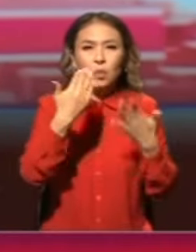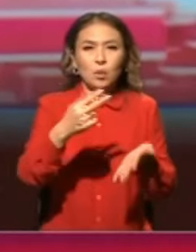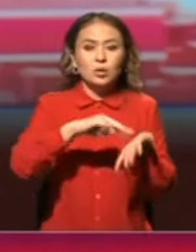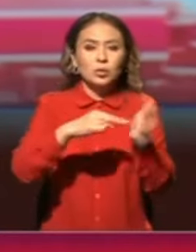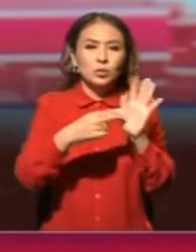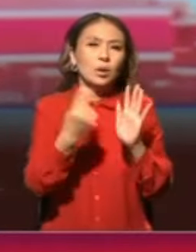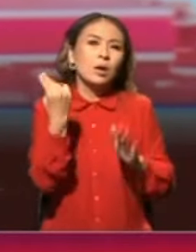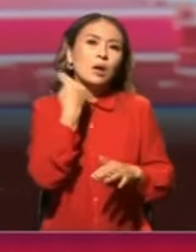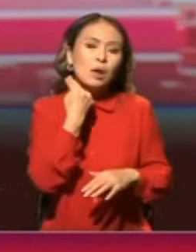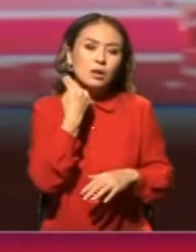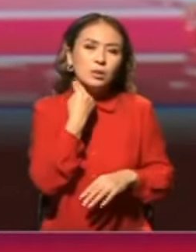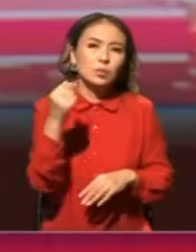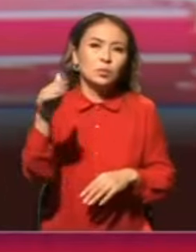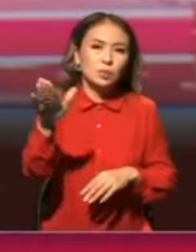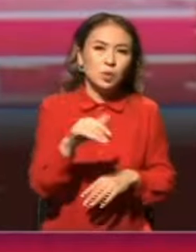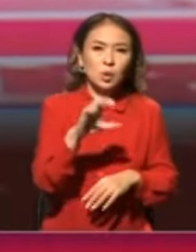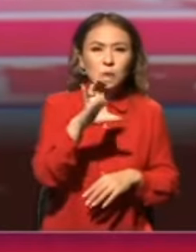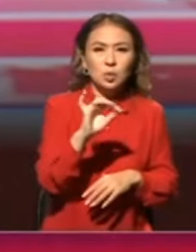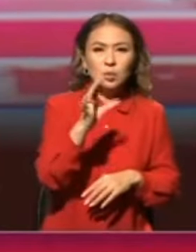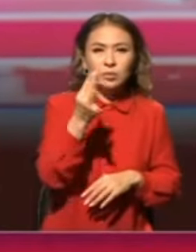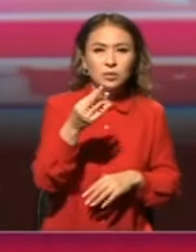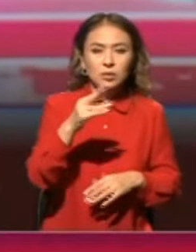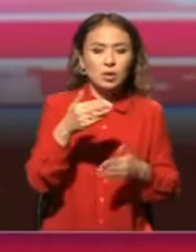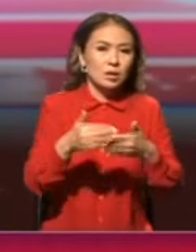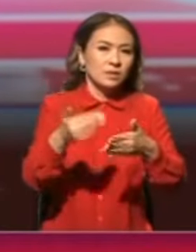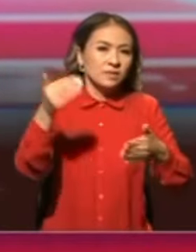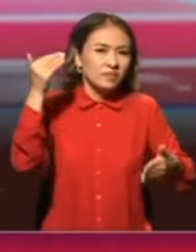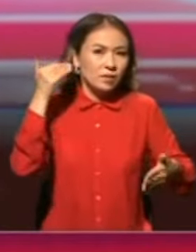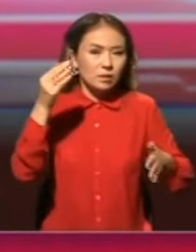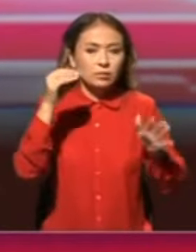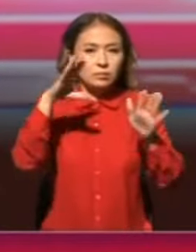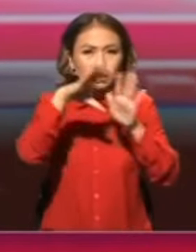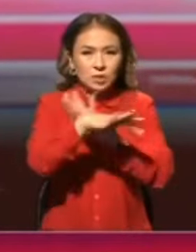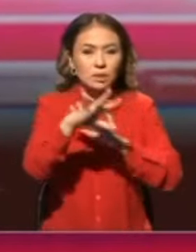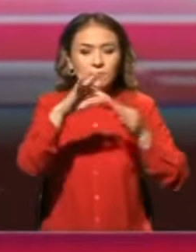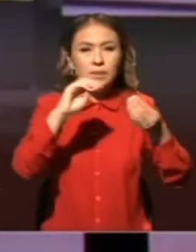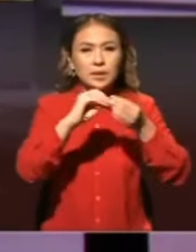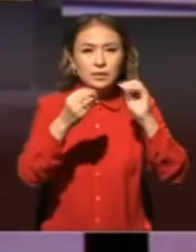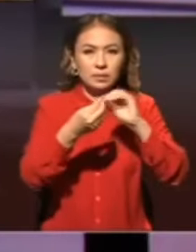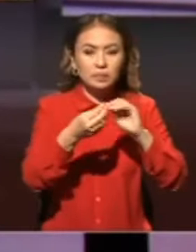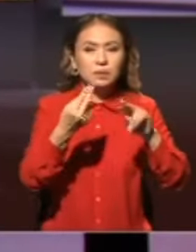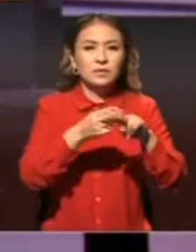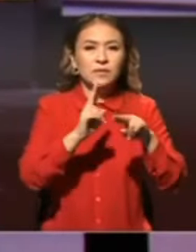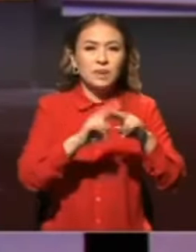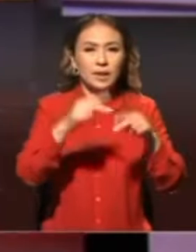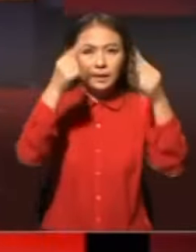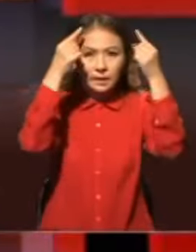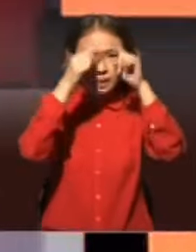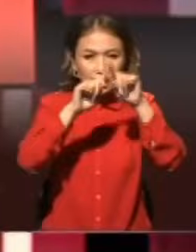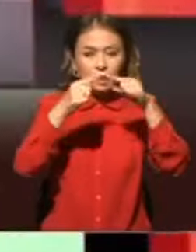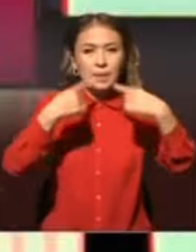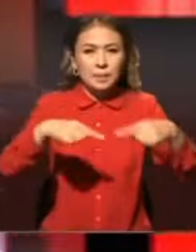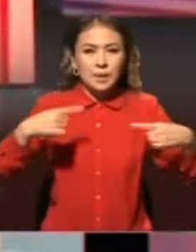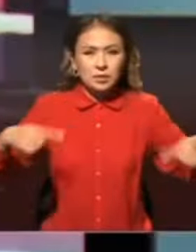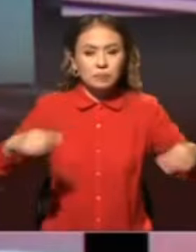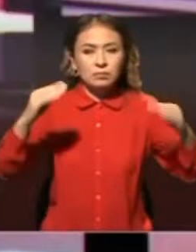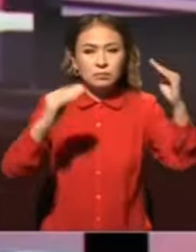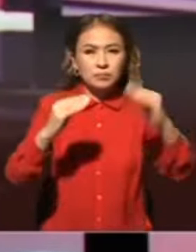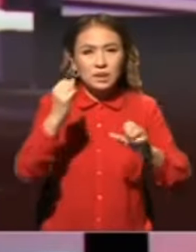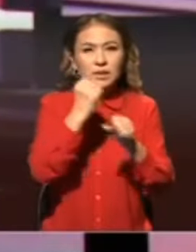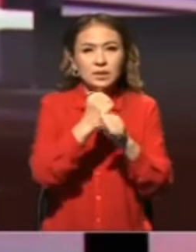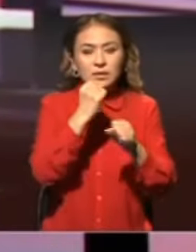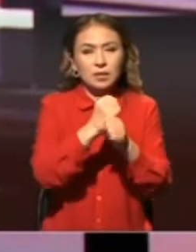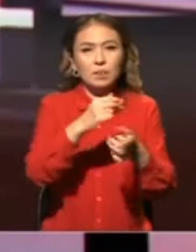қарыз қаражатын субсидиялау бойынша. Бұған дейін бұл субсидиялау мәселесі, ол мынау техника, тағы да басқа құрылғы, басқа